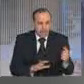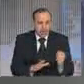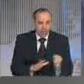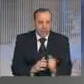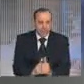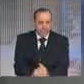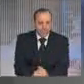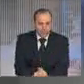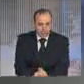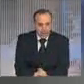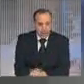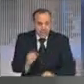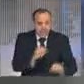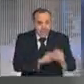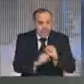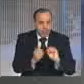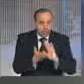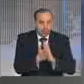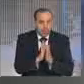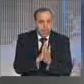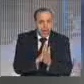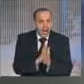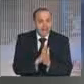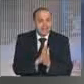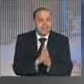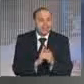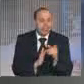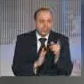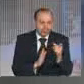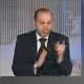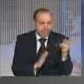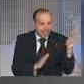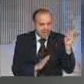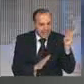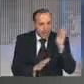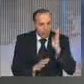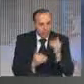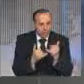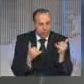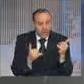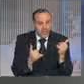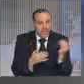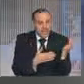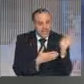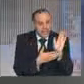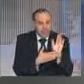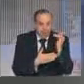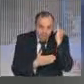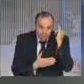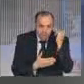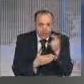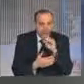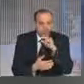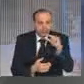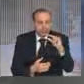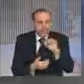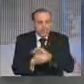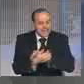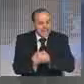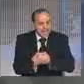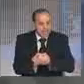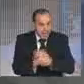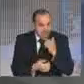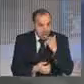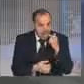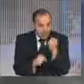بباجا نظمت جمعيات من المجتمع المدني بالكاف ندوه صحفيه لتقديم مشروع كلمه للسلامه